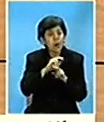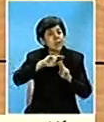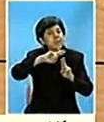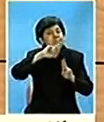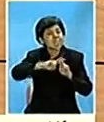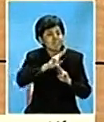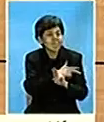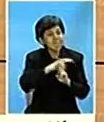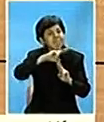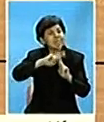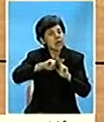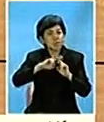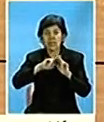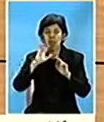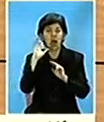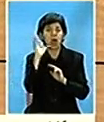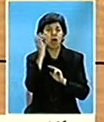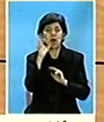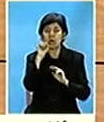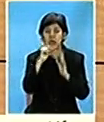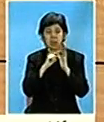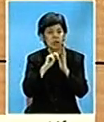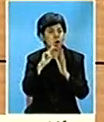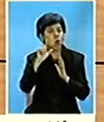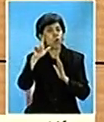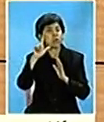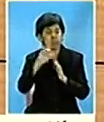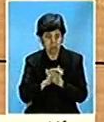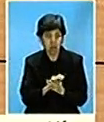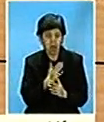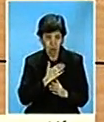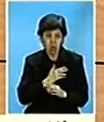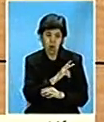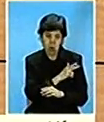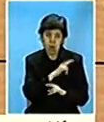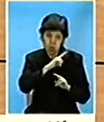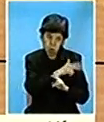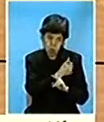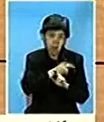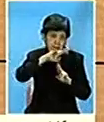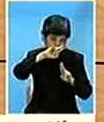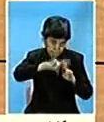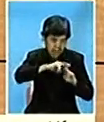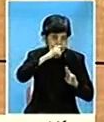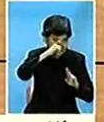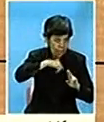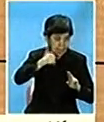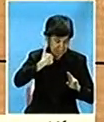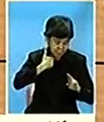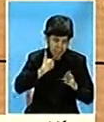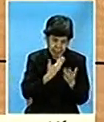ดสากลของเรามีโรงพยาบาลสภากาชาดไทยนะครับก็มีงบประมาณ